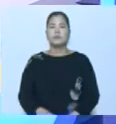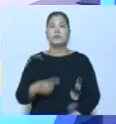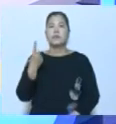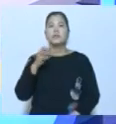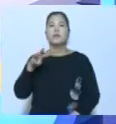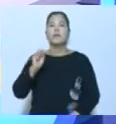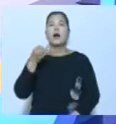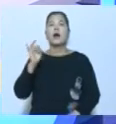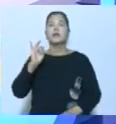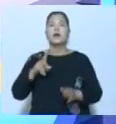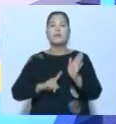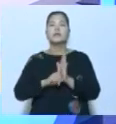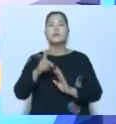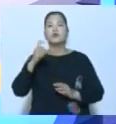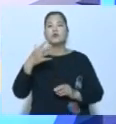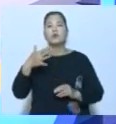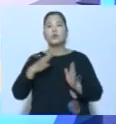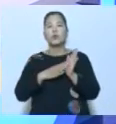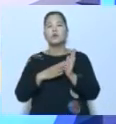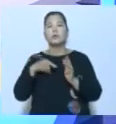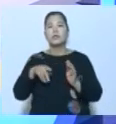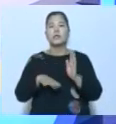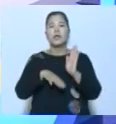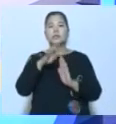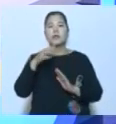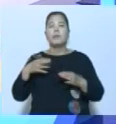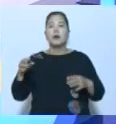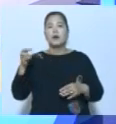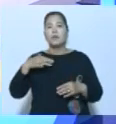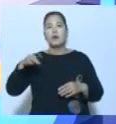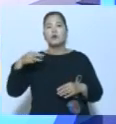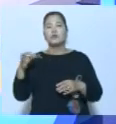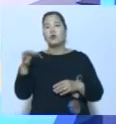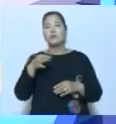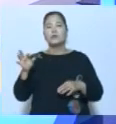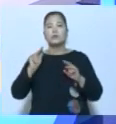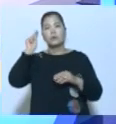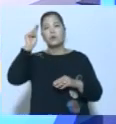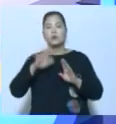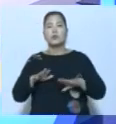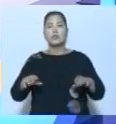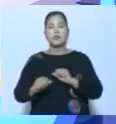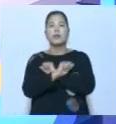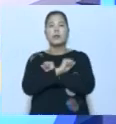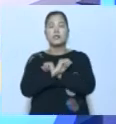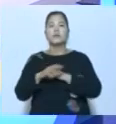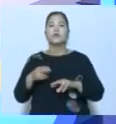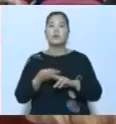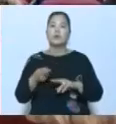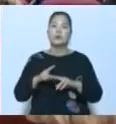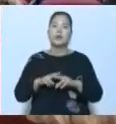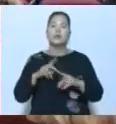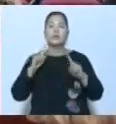Бірінші маусымнан бастап 159 мыңнан астам маңғыстаулық оқушы демалысқа шығады. Бұл туралы облыс әкімінің төрағалығымен өткен аппарат отырысында